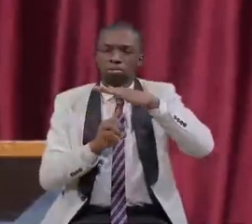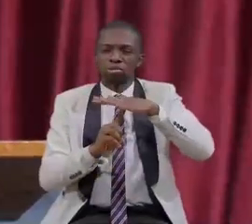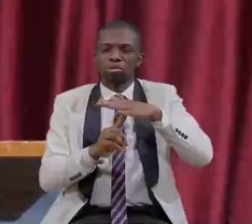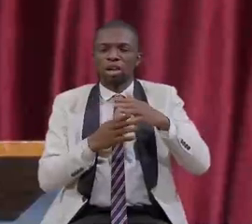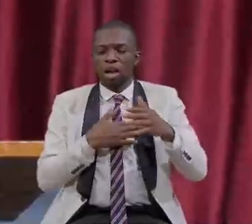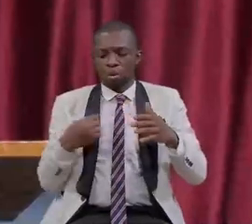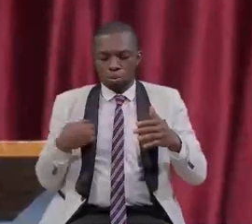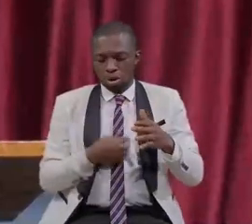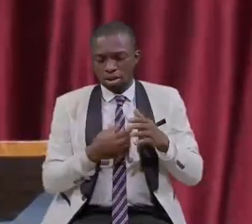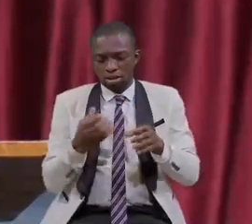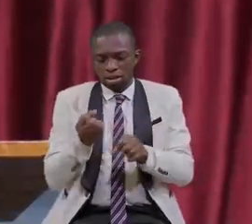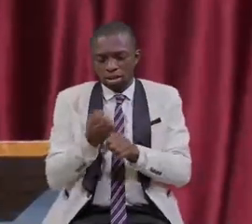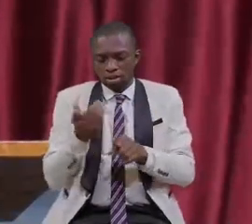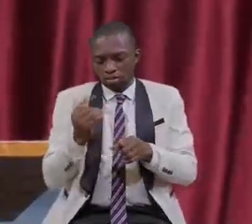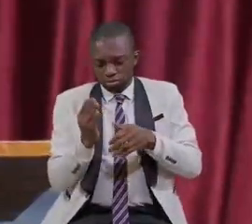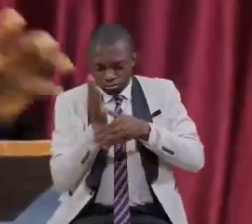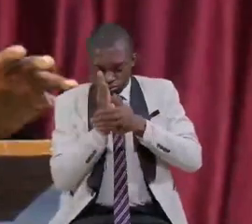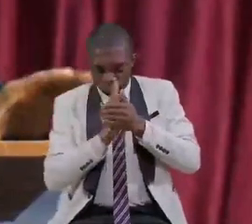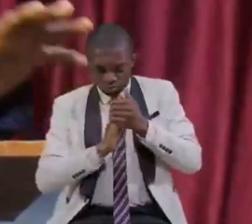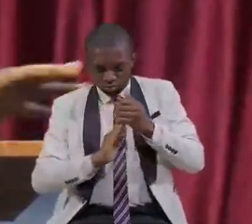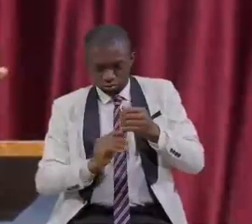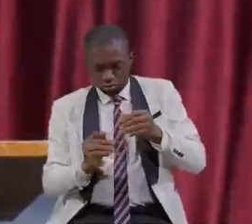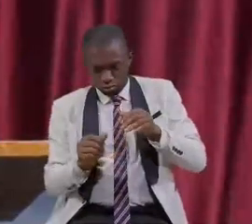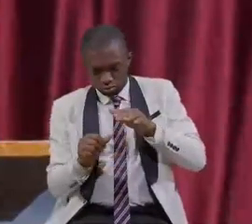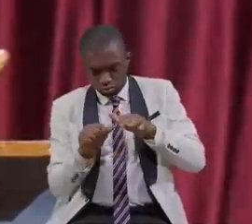Et nous prenons la seconde partie.